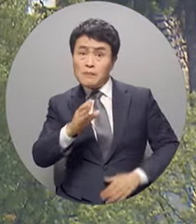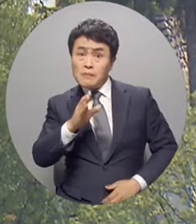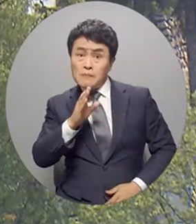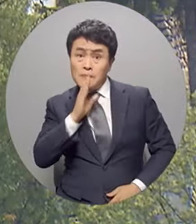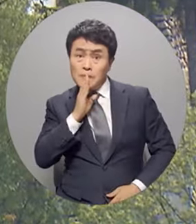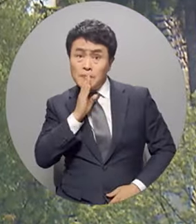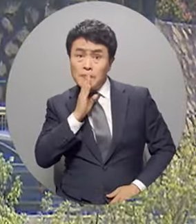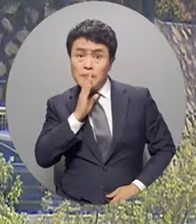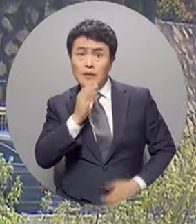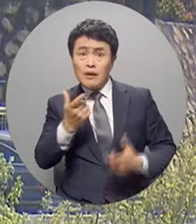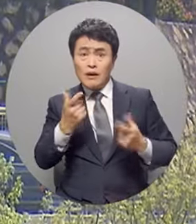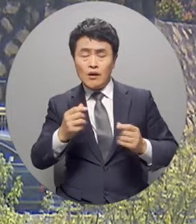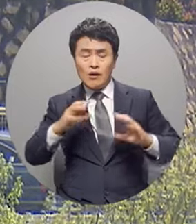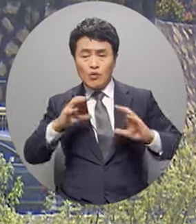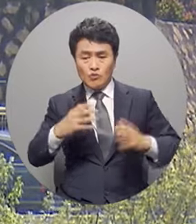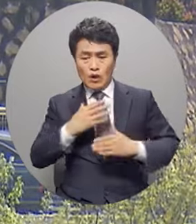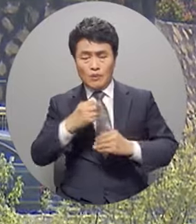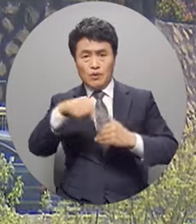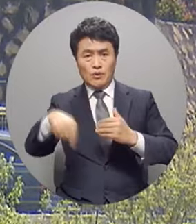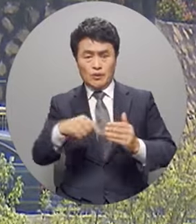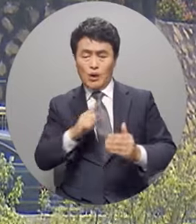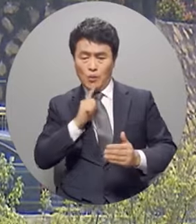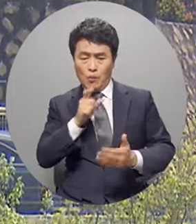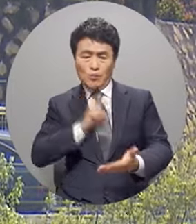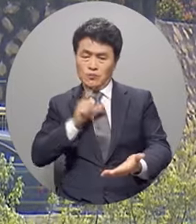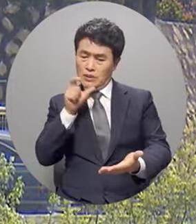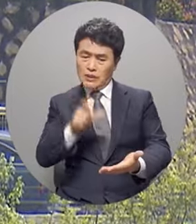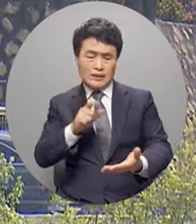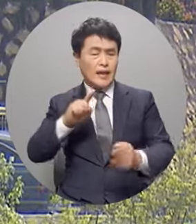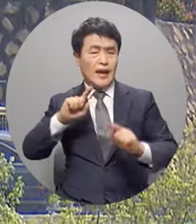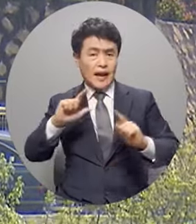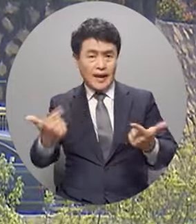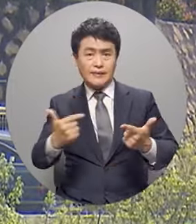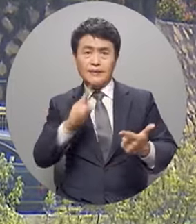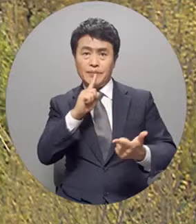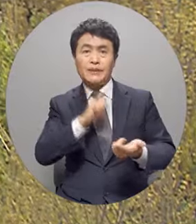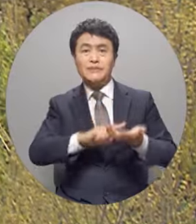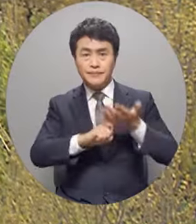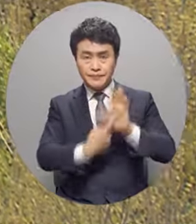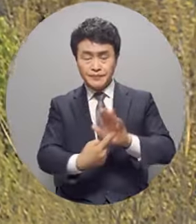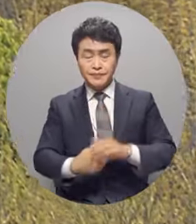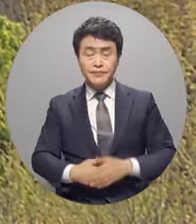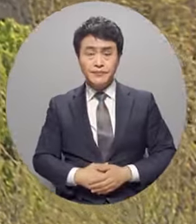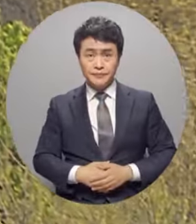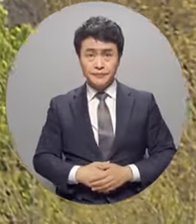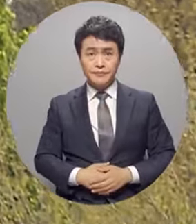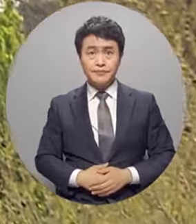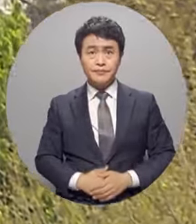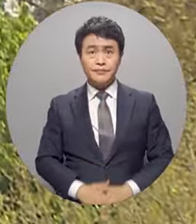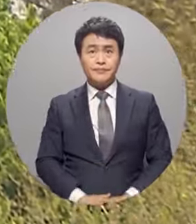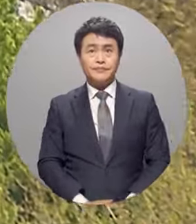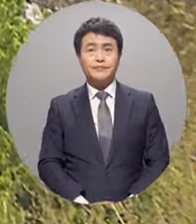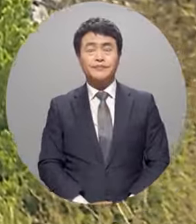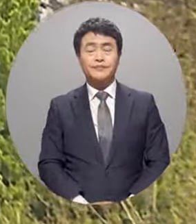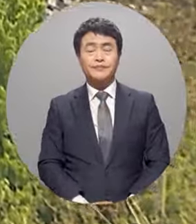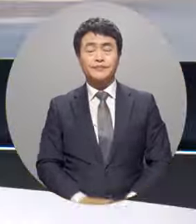대해서는 국가보안시설이라 보고서에 담기 적절치 않은 내용이라고 밝혔습니다. MBC 뉴스 조재영입니다.